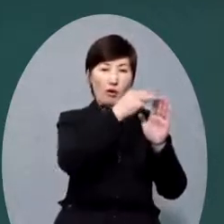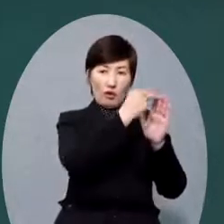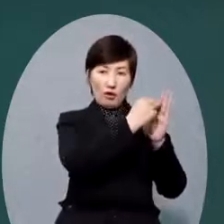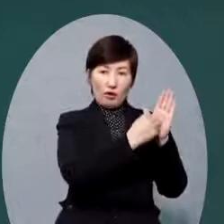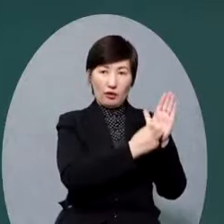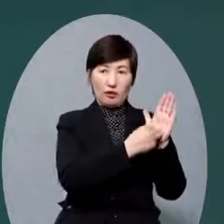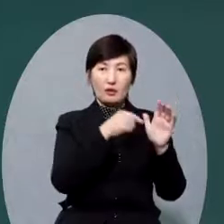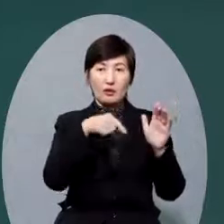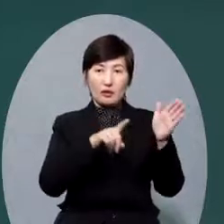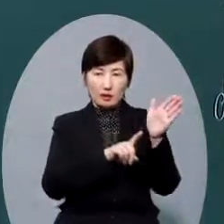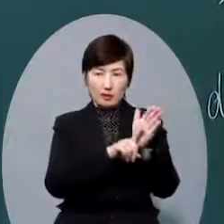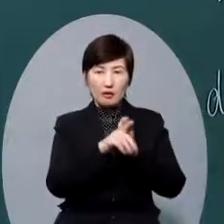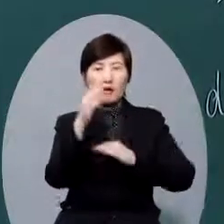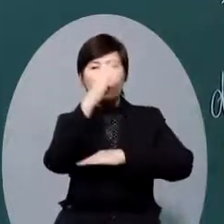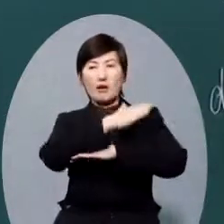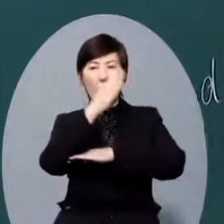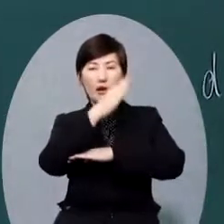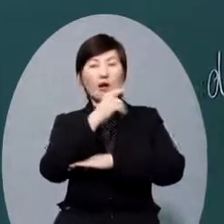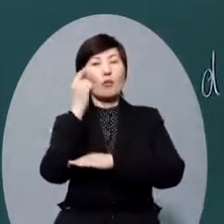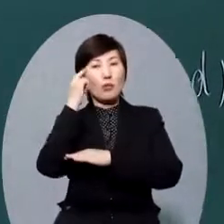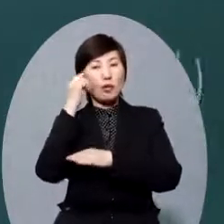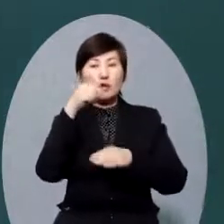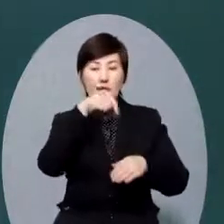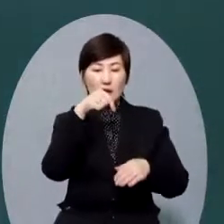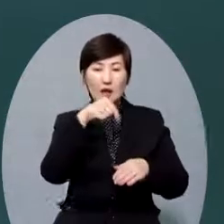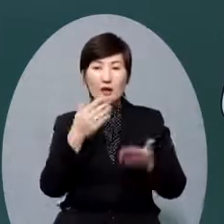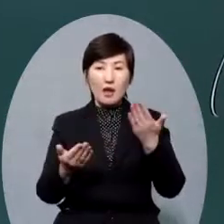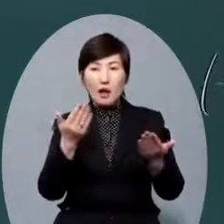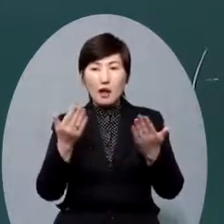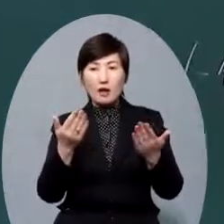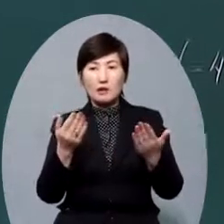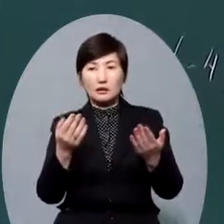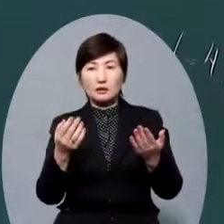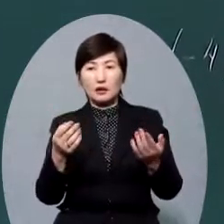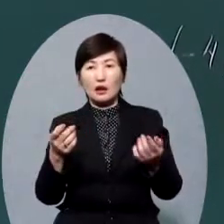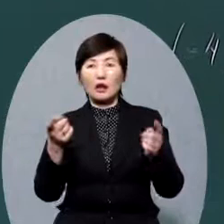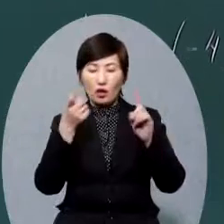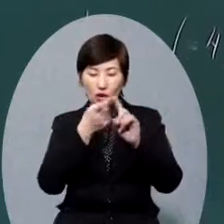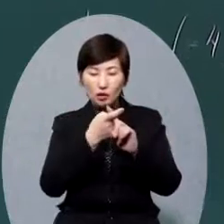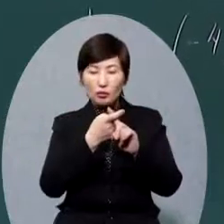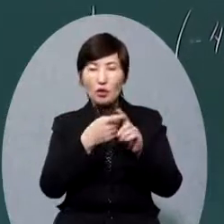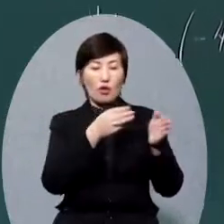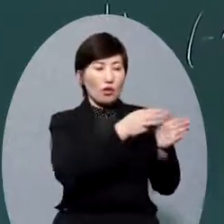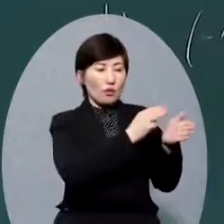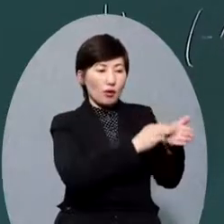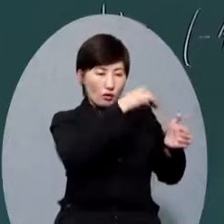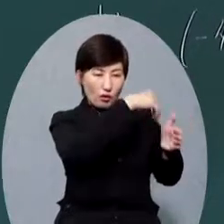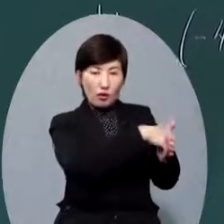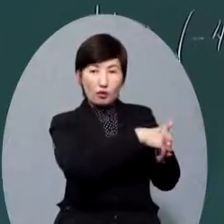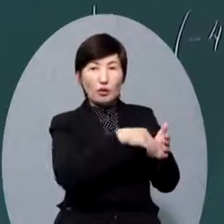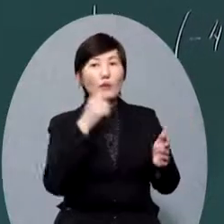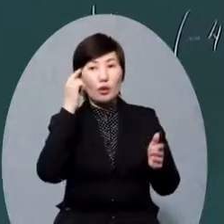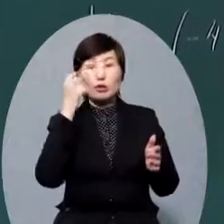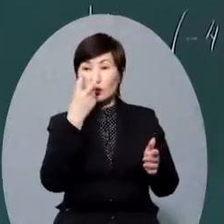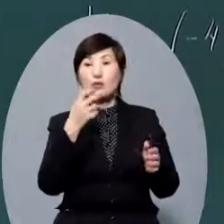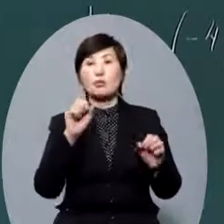За тайлбарлая өгшин. За эхнийхээс бол налалтыг бодоод яг саяхан харьцаага k буюу үндсгийн коэффициент